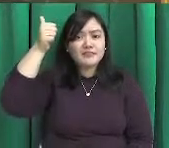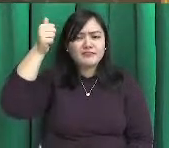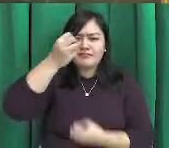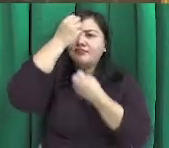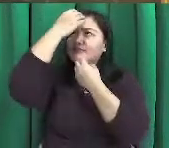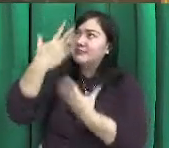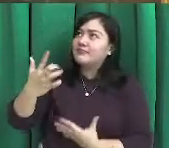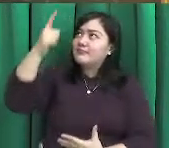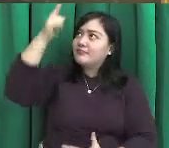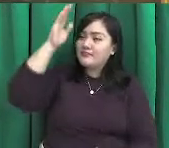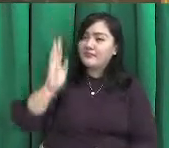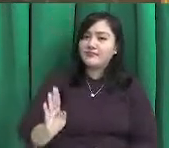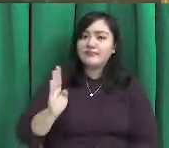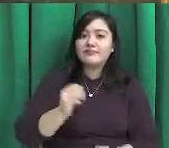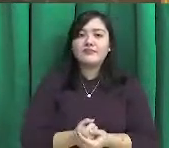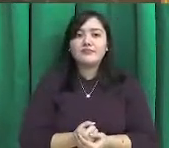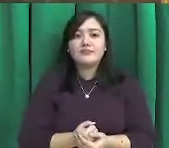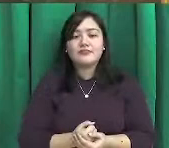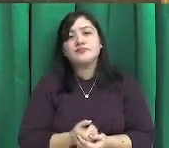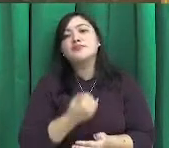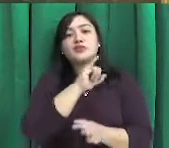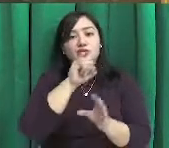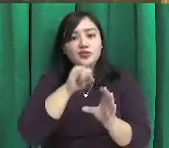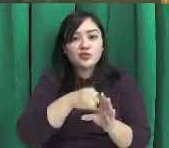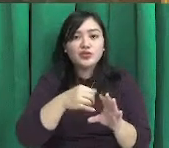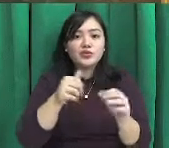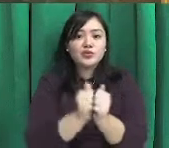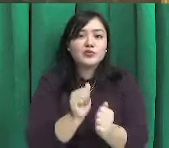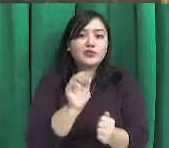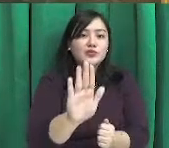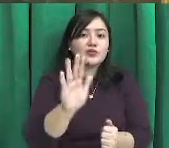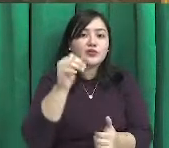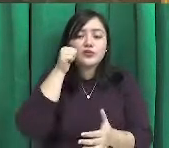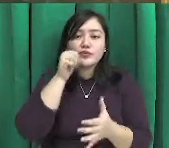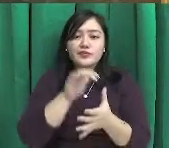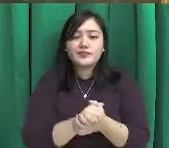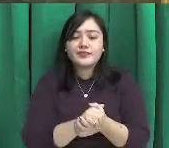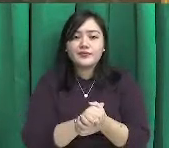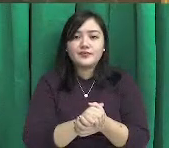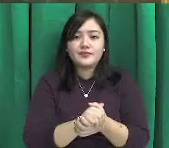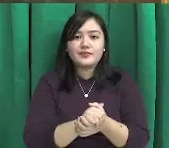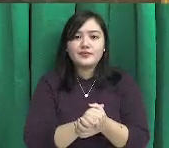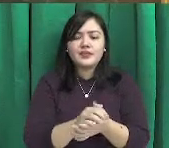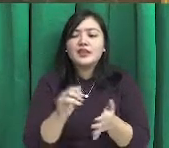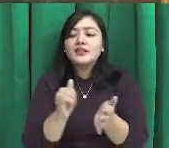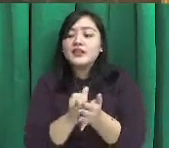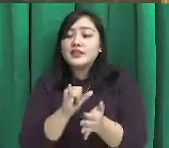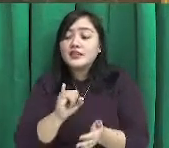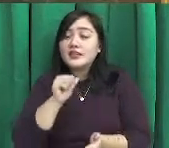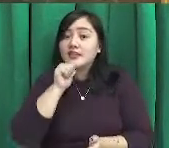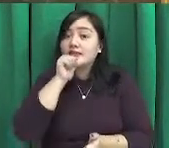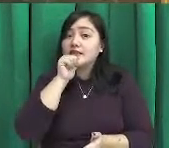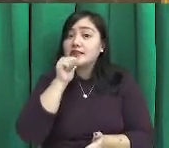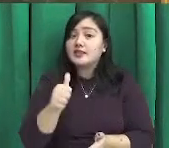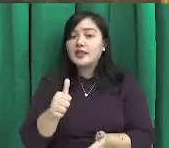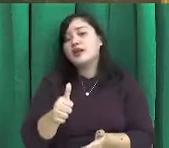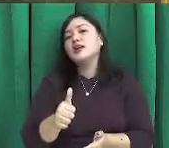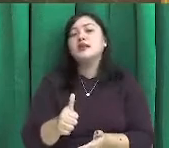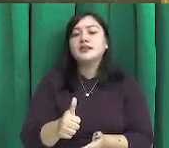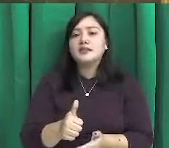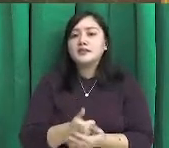natin. Isama natin ang ating misis. Hindi po yan, mga kapatid, usurping authority. But listen, you are